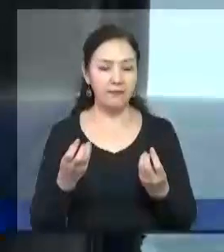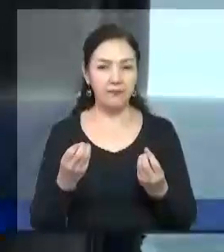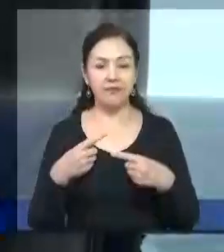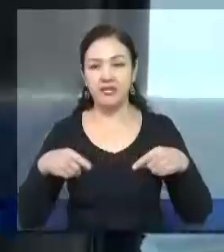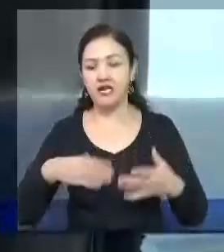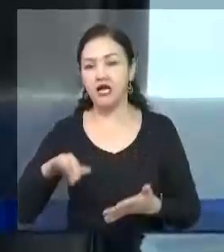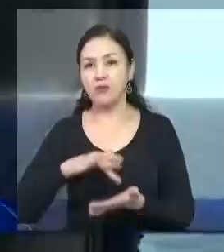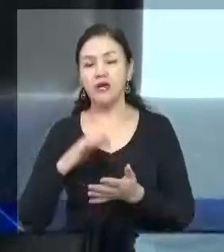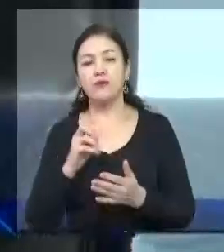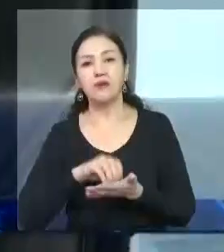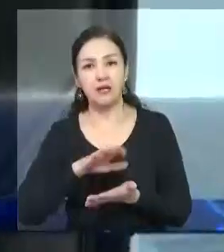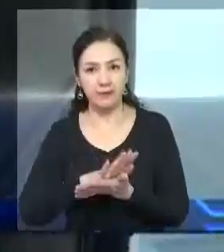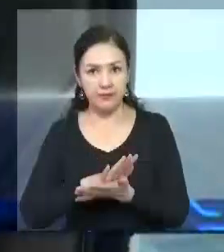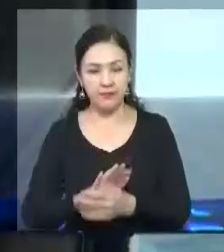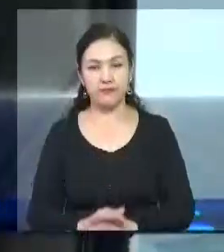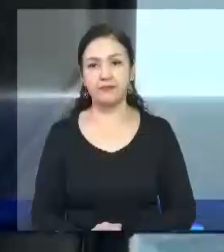Қарғалы ауданда 3 жағдай тіркелді.